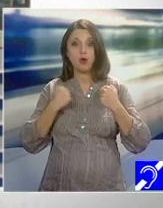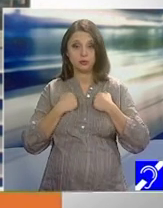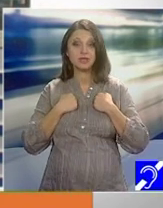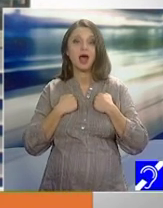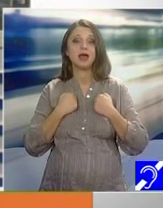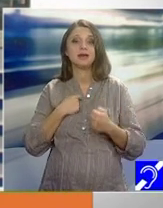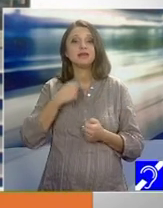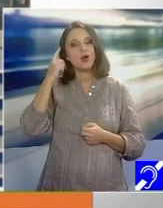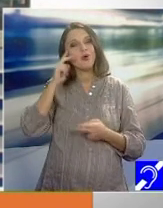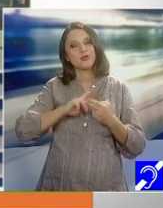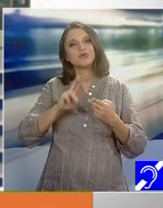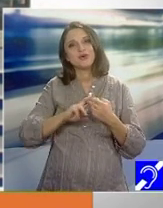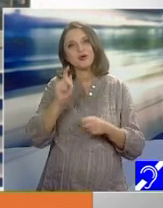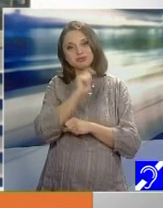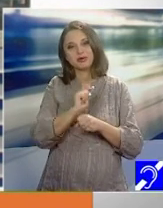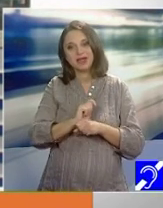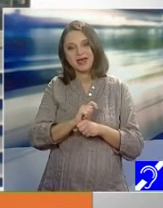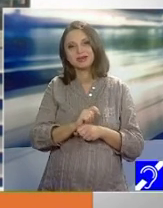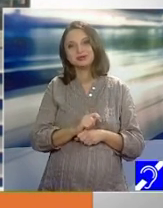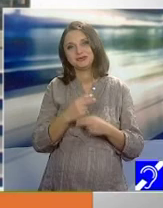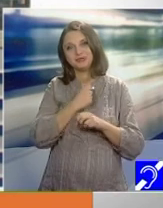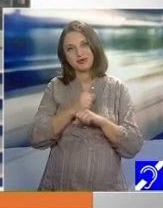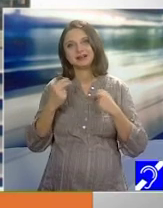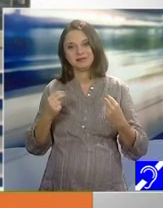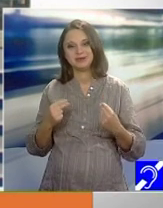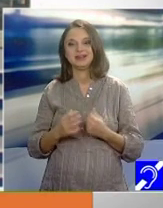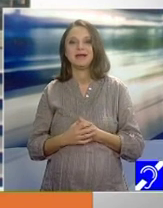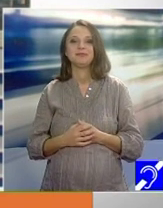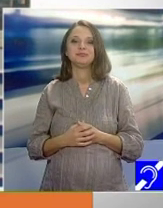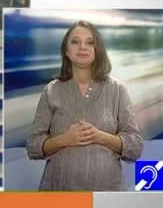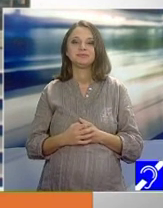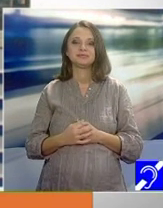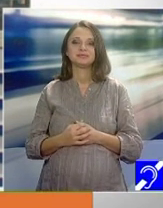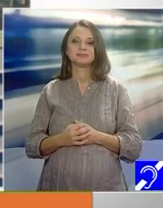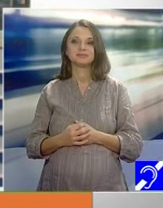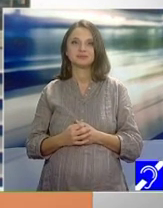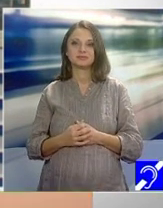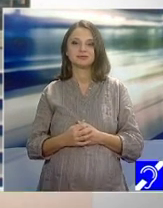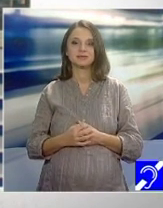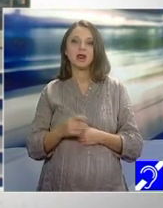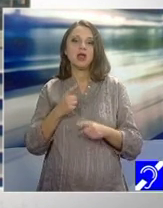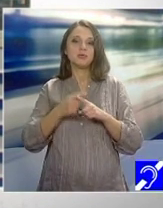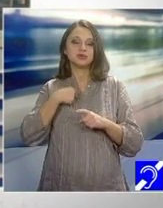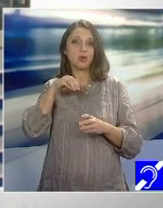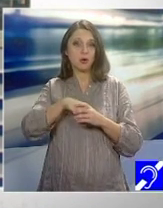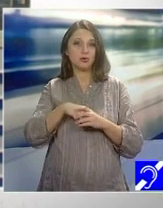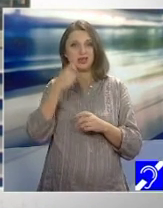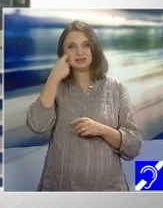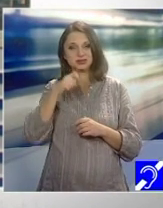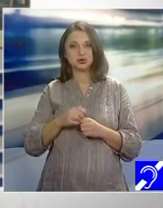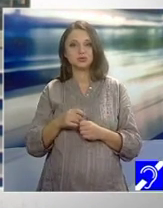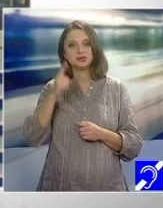Așadar, tu știi proiectul, să spunem așa, de la interior. Da, știu proiectul de la interior și plus că stând în Cluj de atâta timp, știu